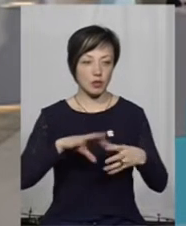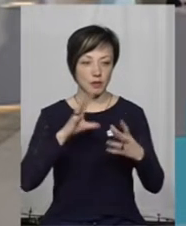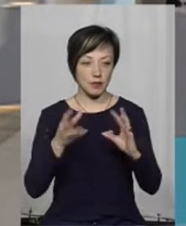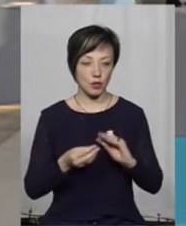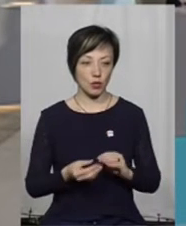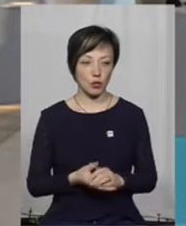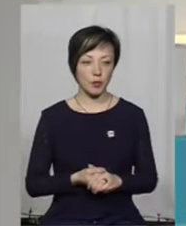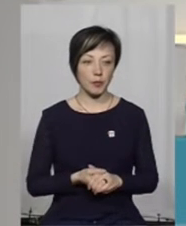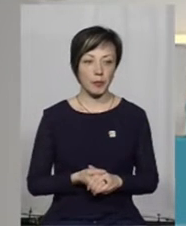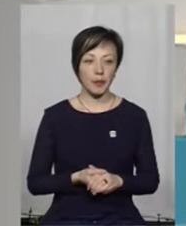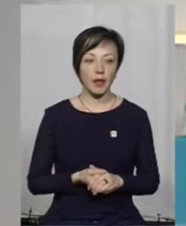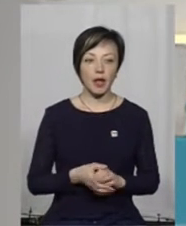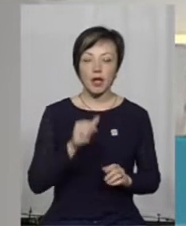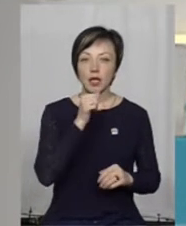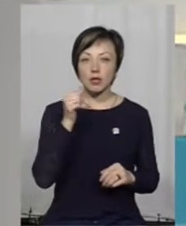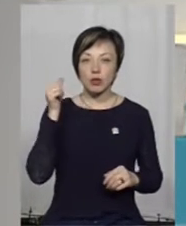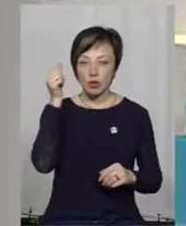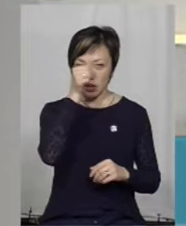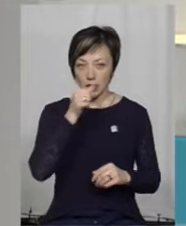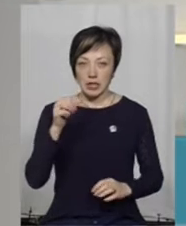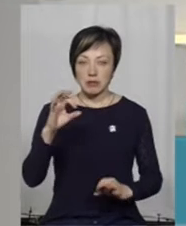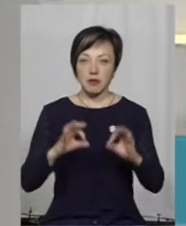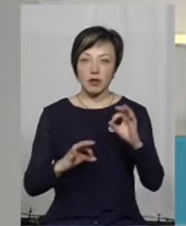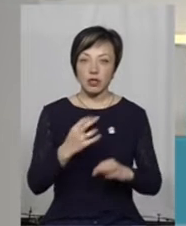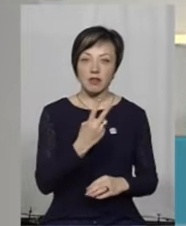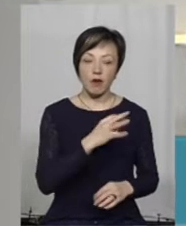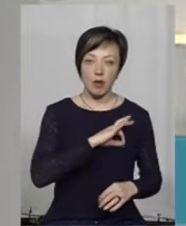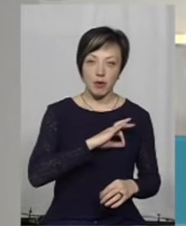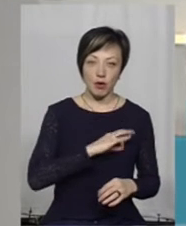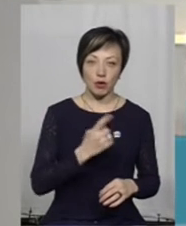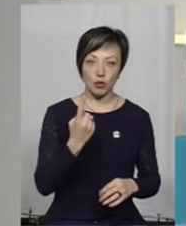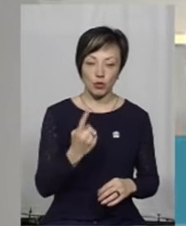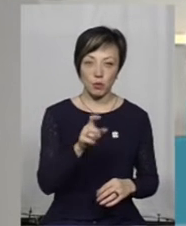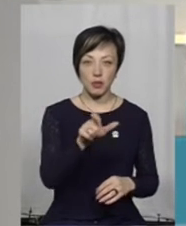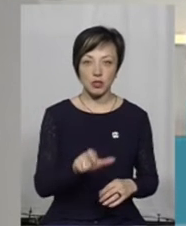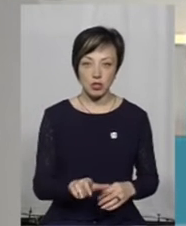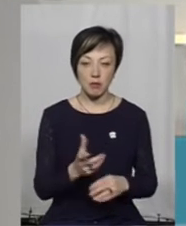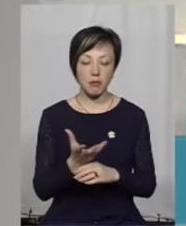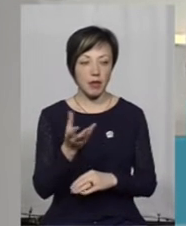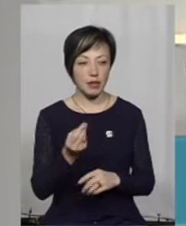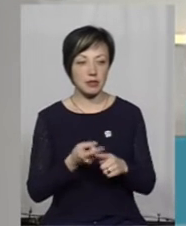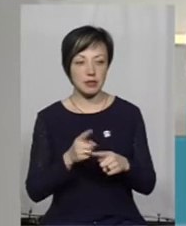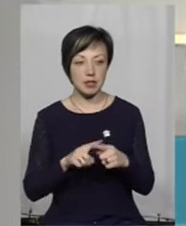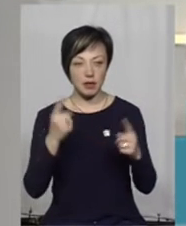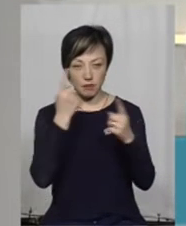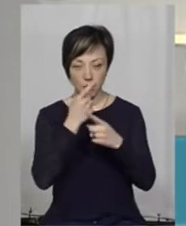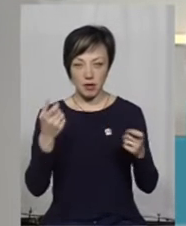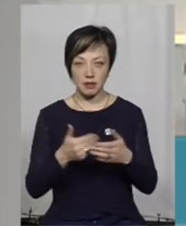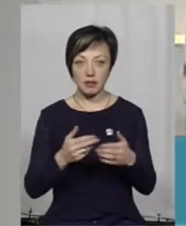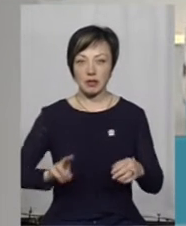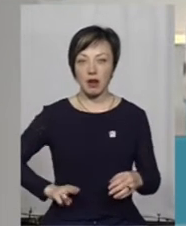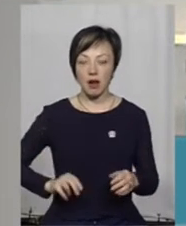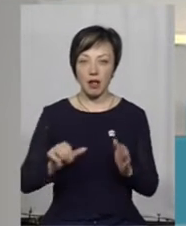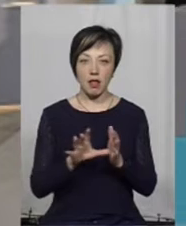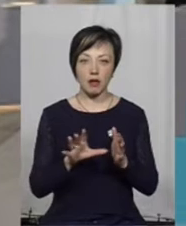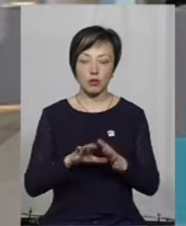цілому. Торік співвідношення було 2 пільговики на одного пасажира, який платить. Це інформація від директора